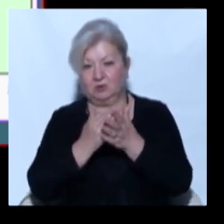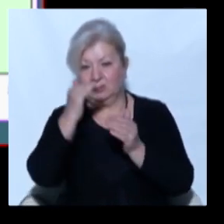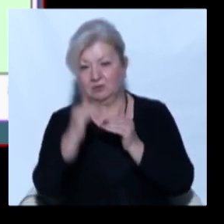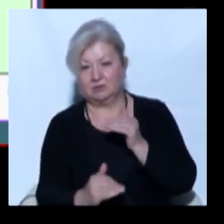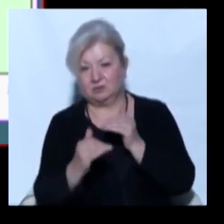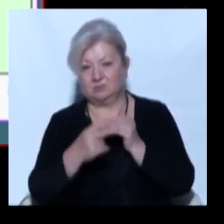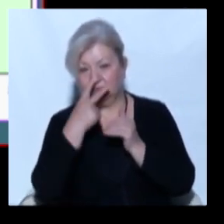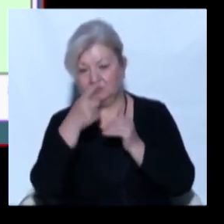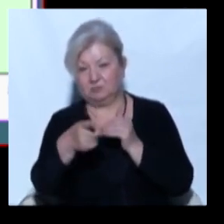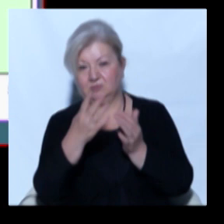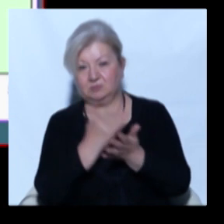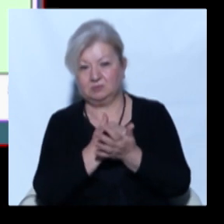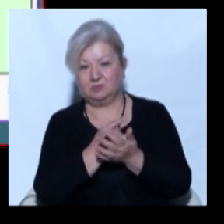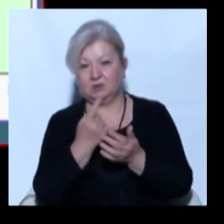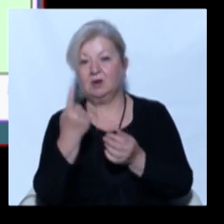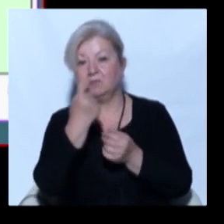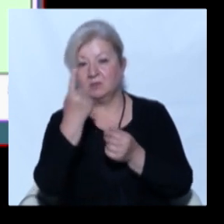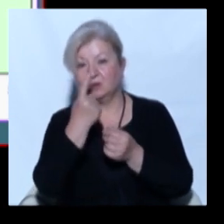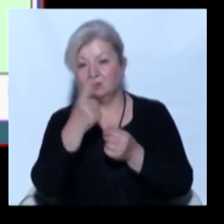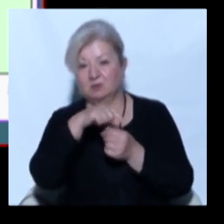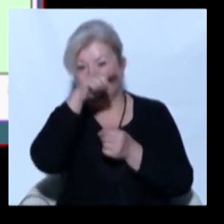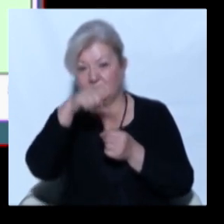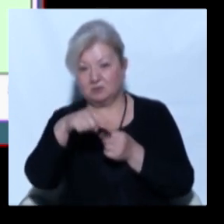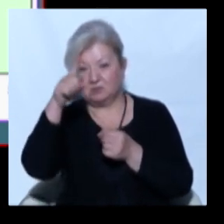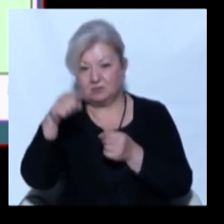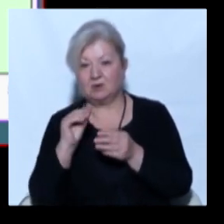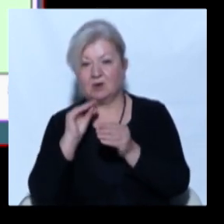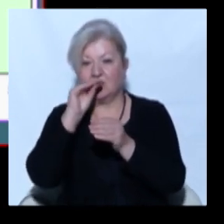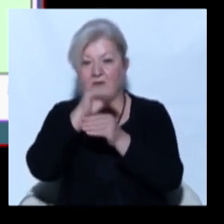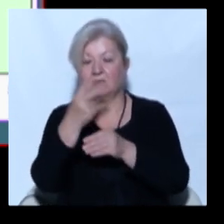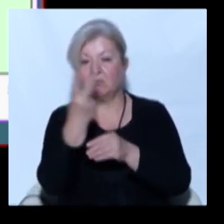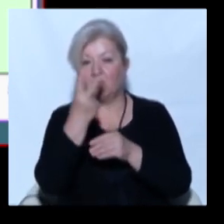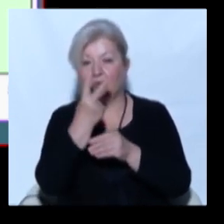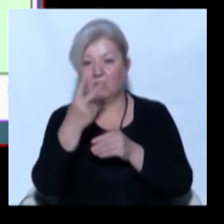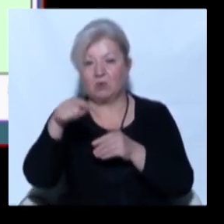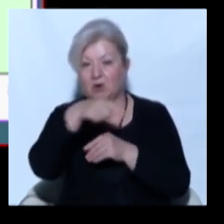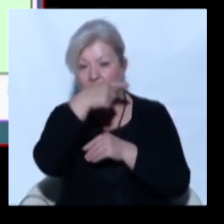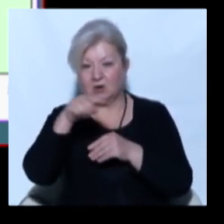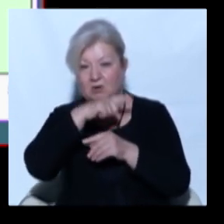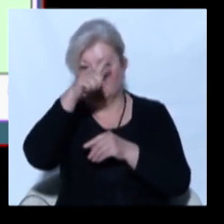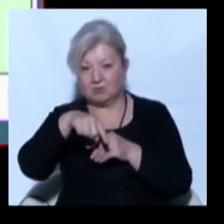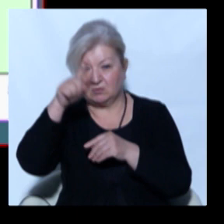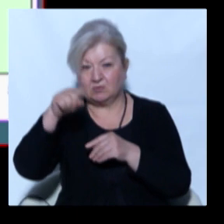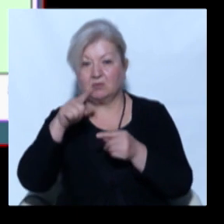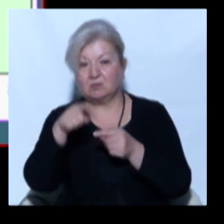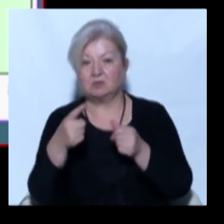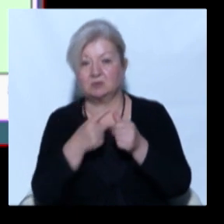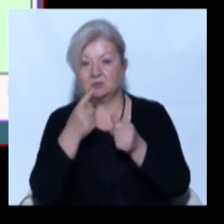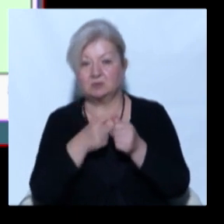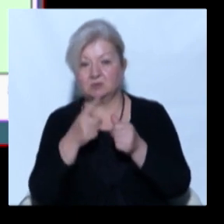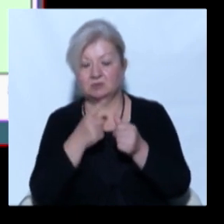დაბლა. აი ნახოთ რომ პირველი რხევის ამპლიტუდას ემატება მეორე რხევის ამპლიტუდა, ამას